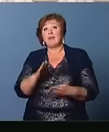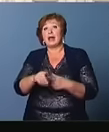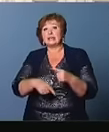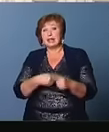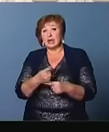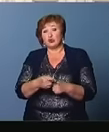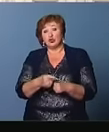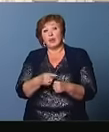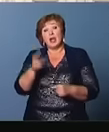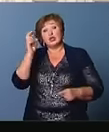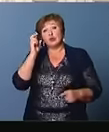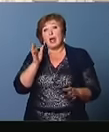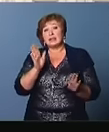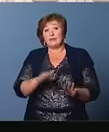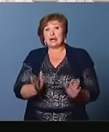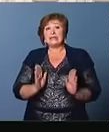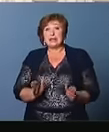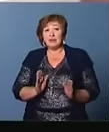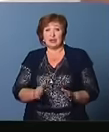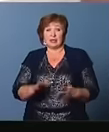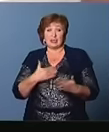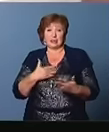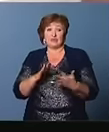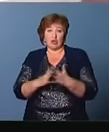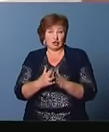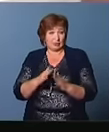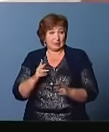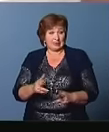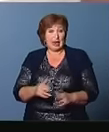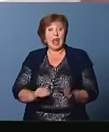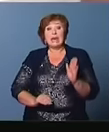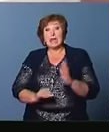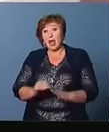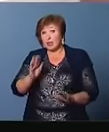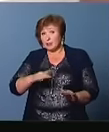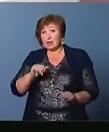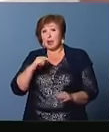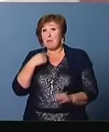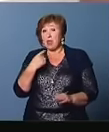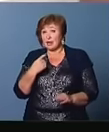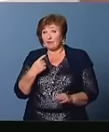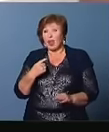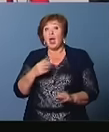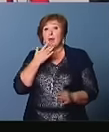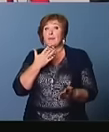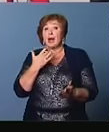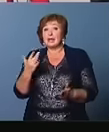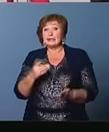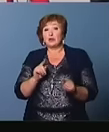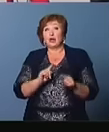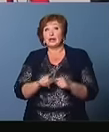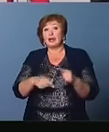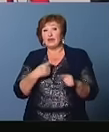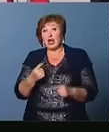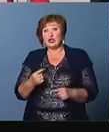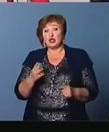вы оставались именно в Удмуртской республике. Для большинства ребят этот урок – первое погружение в политику. Депутаты говорят, что хотят